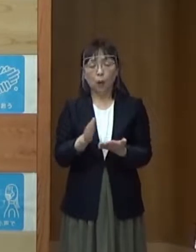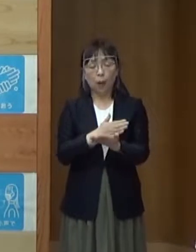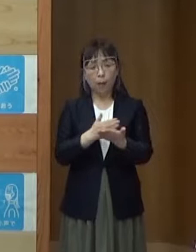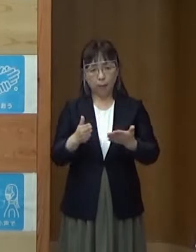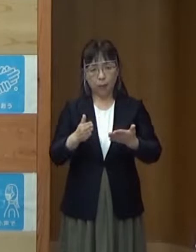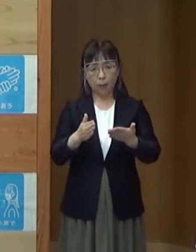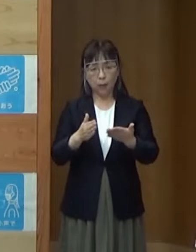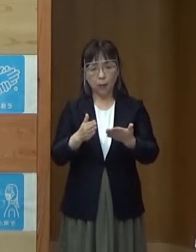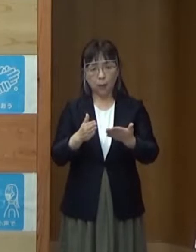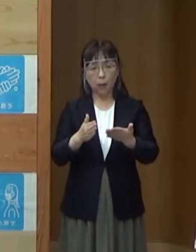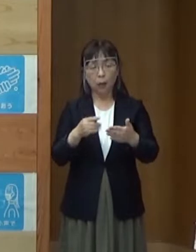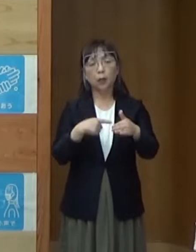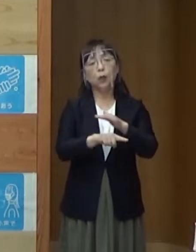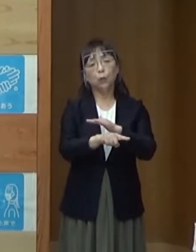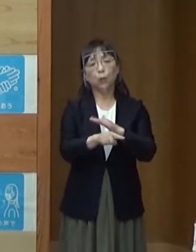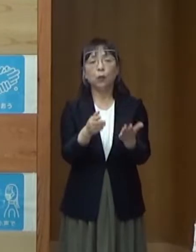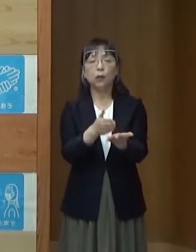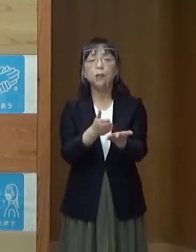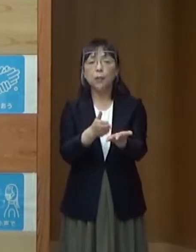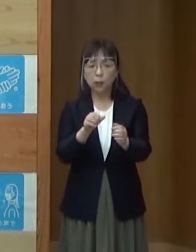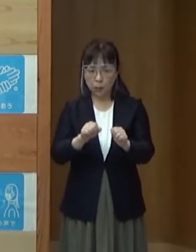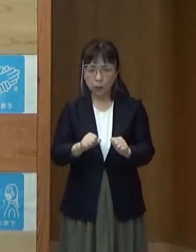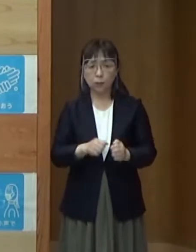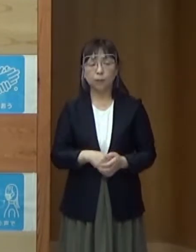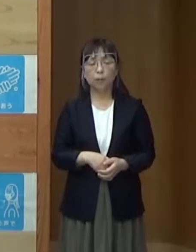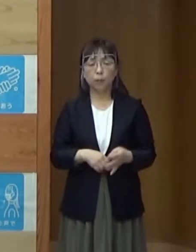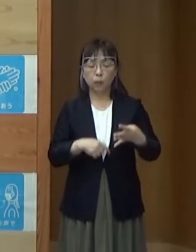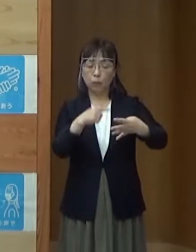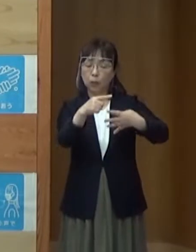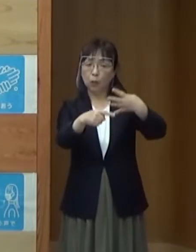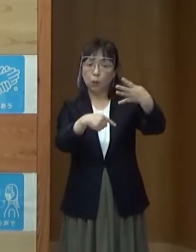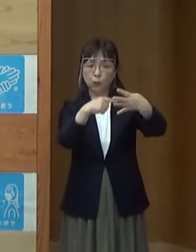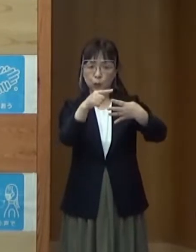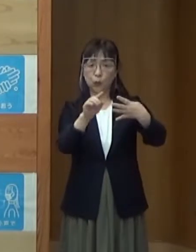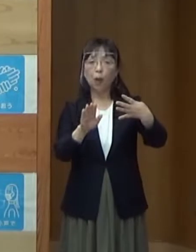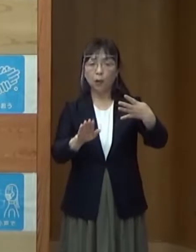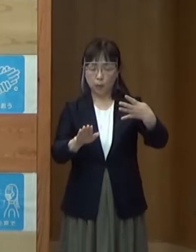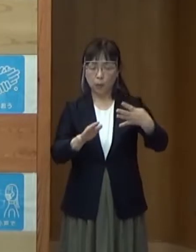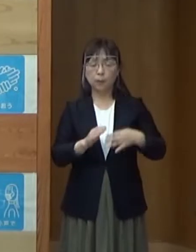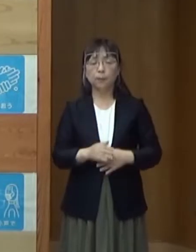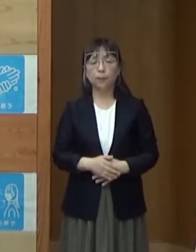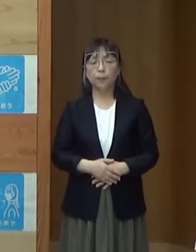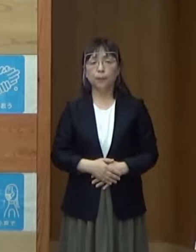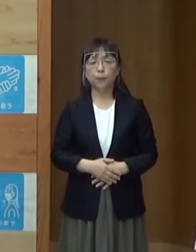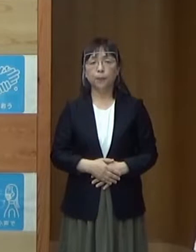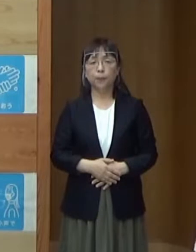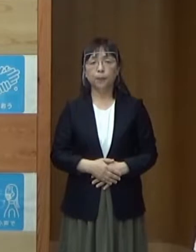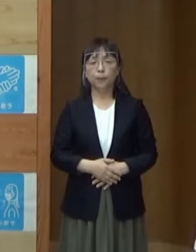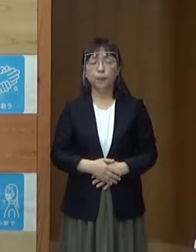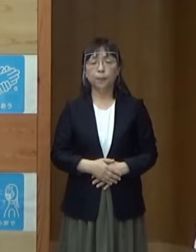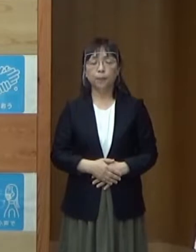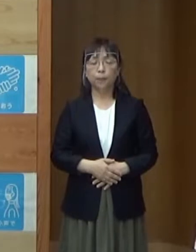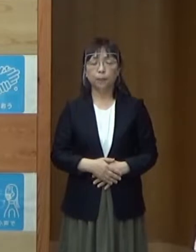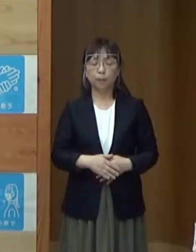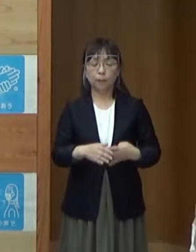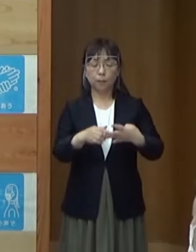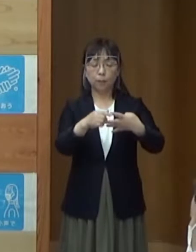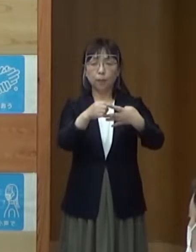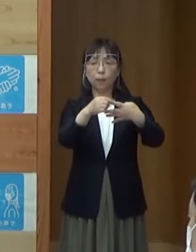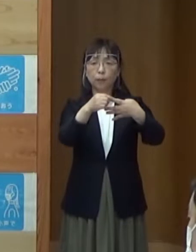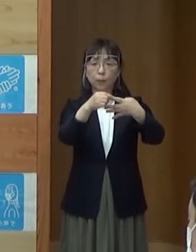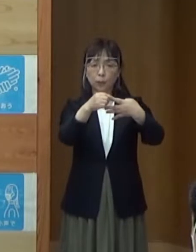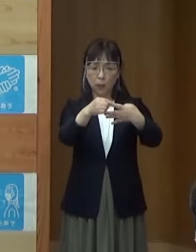したんだということについて説明したいと思います。4つの視点で説明したいと思います。1点